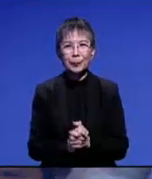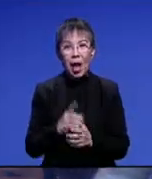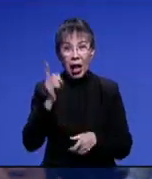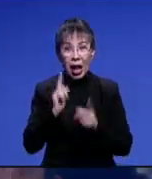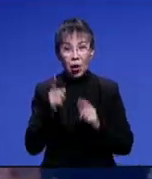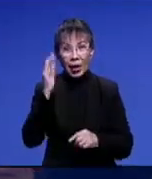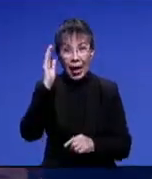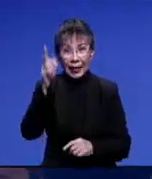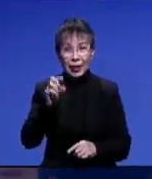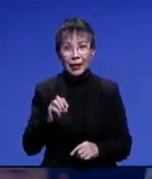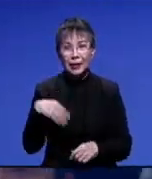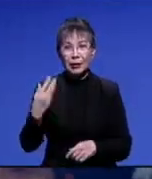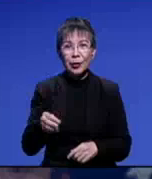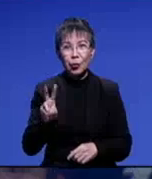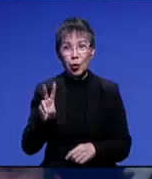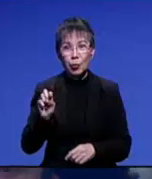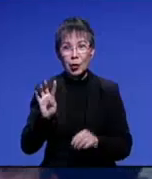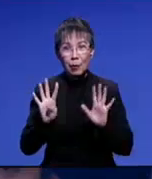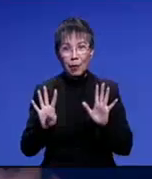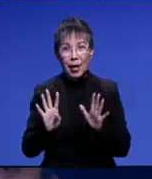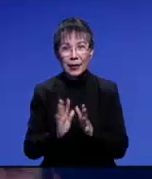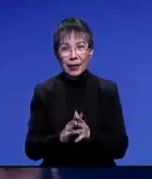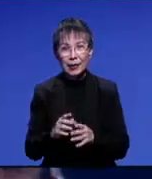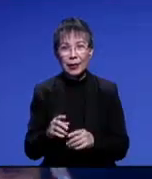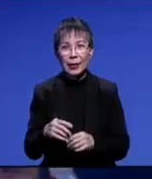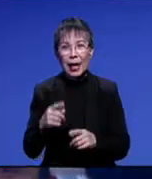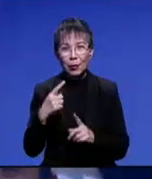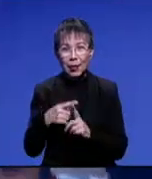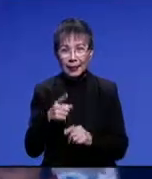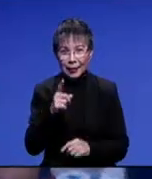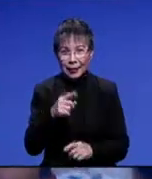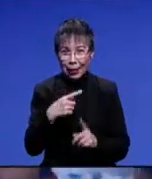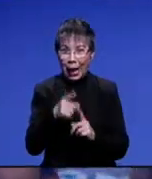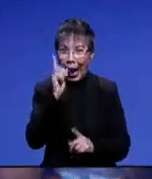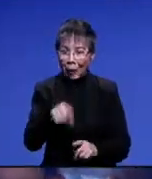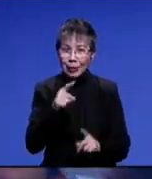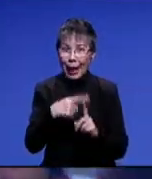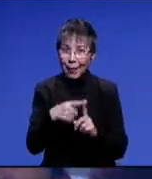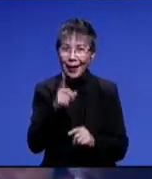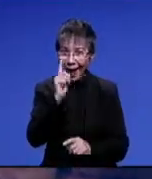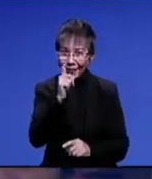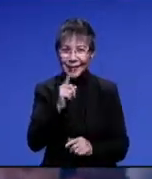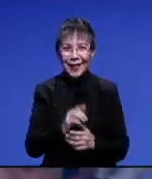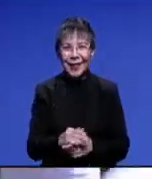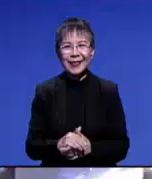Kalau nanti 2019 ini tidak nambah, awas.